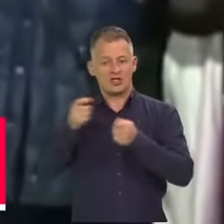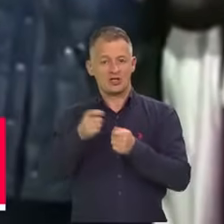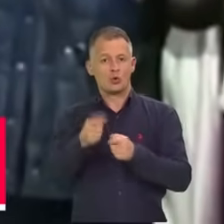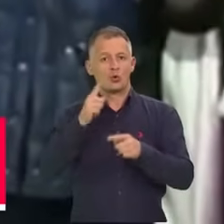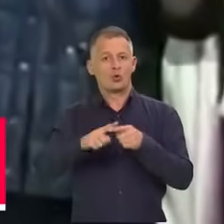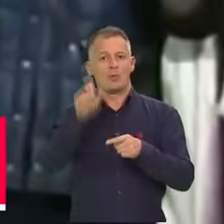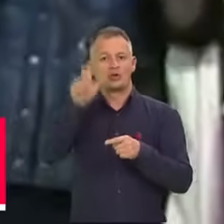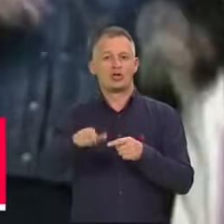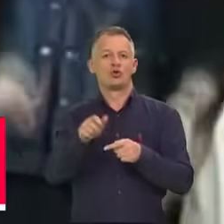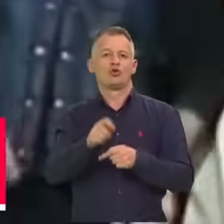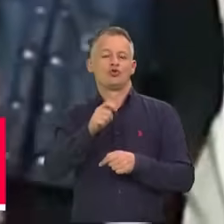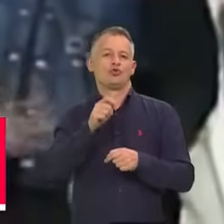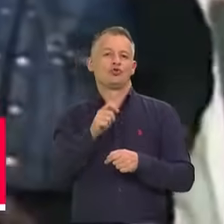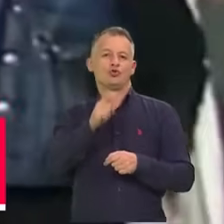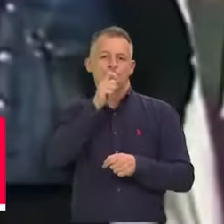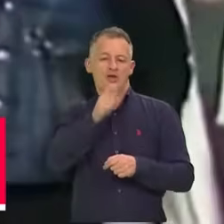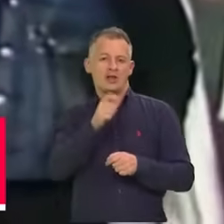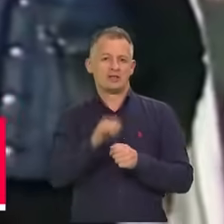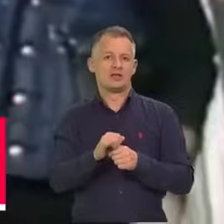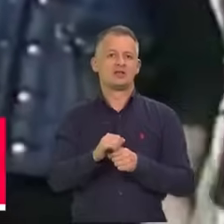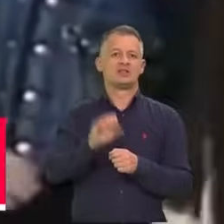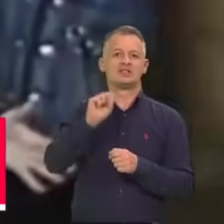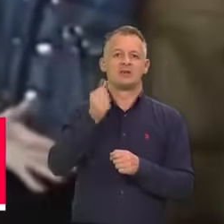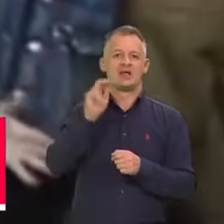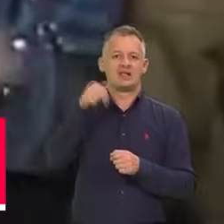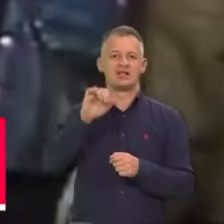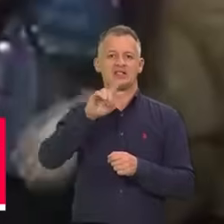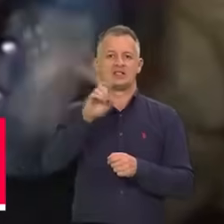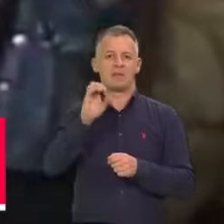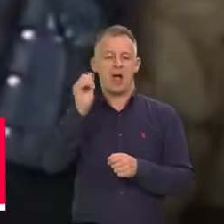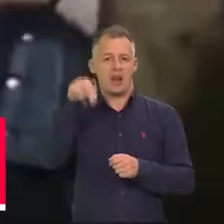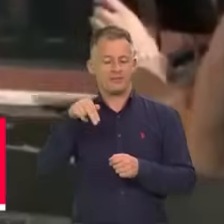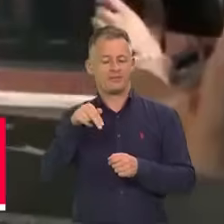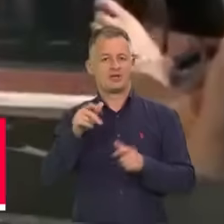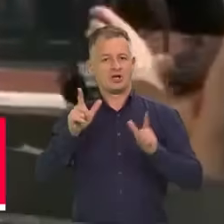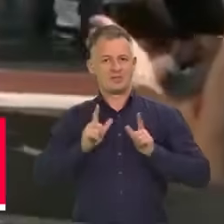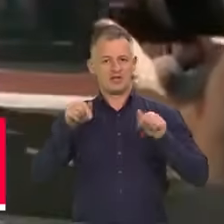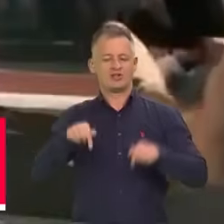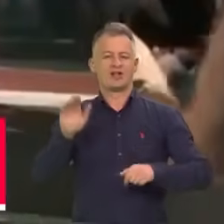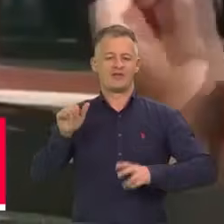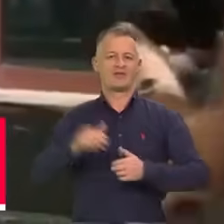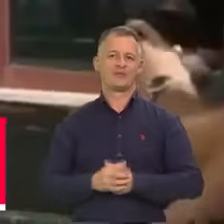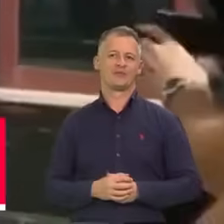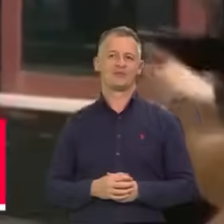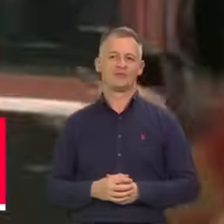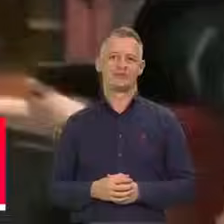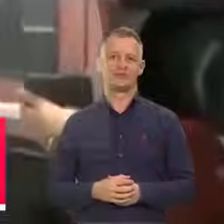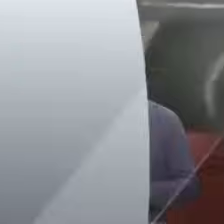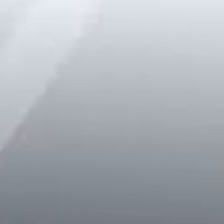cu jurnalistul și realizatorul emisiunii Insider Politic, Sebastian Zacman. Rămâneți cu noi, vă aștept!